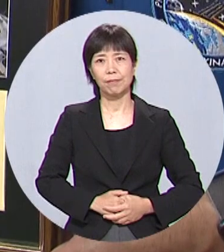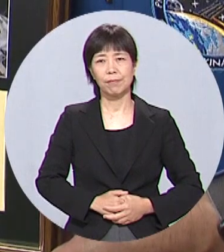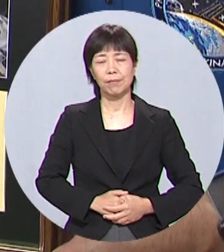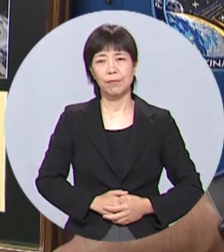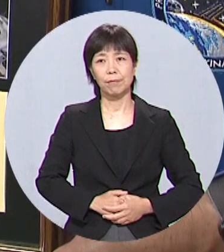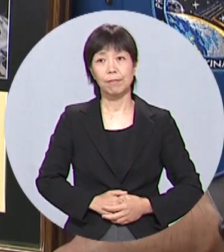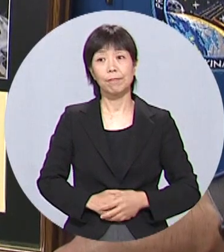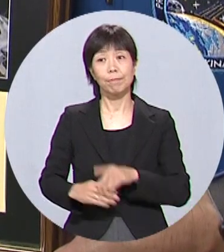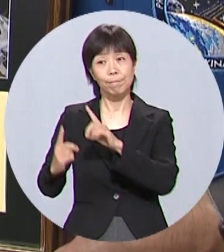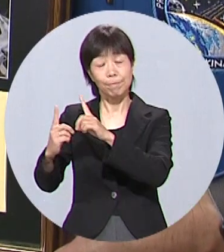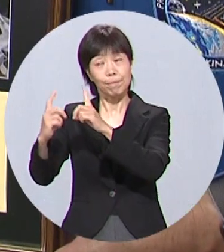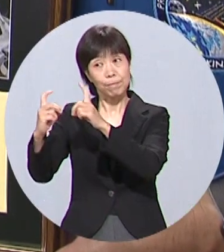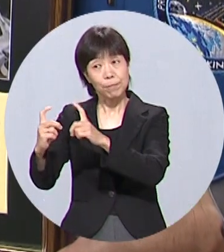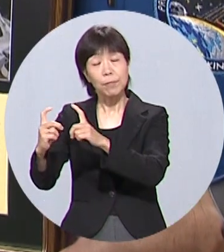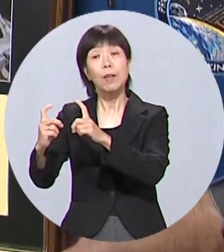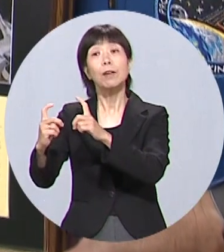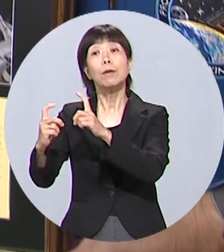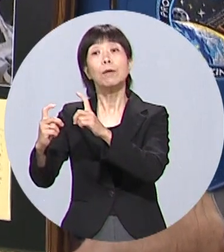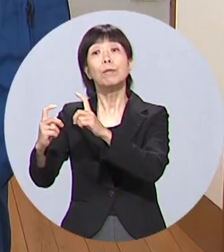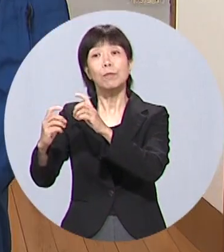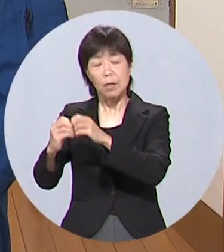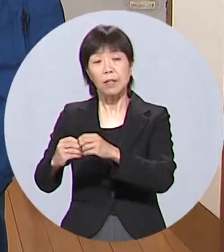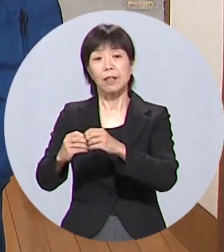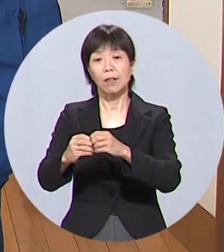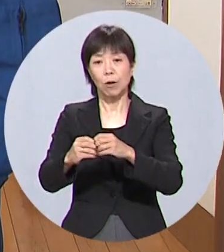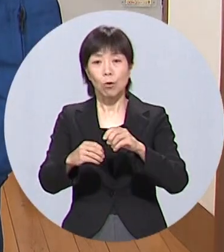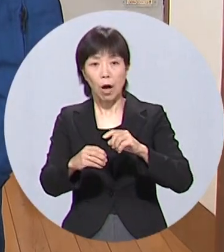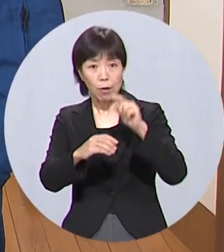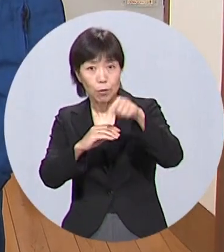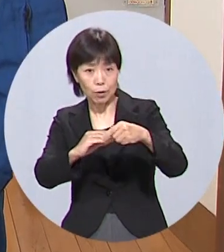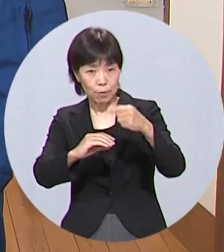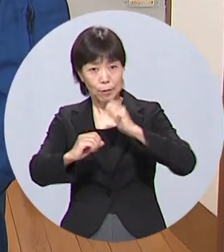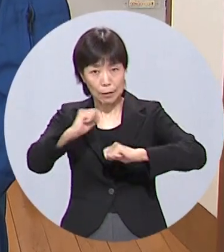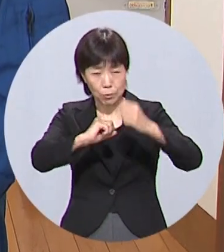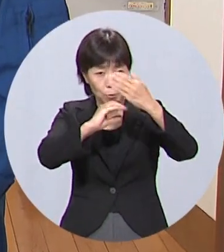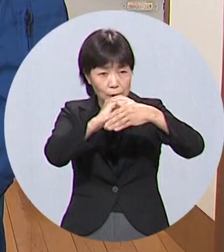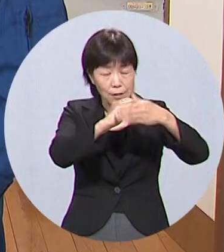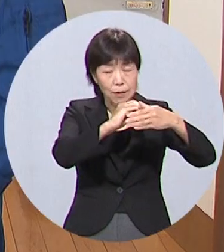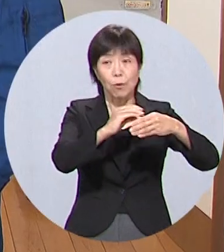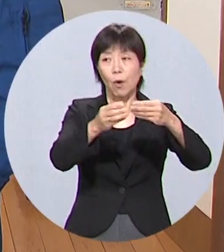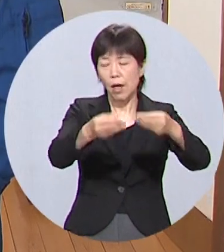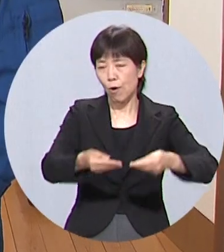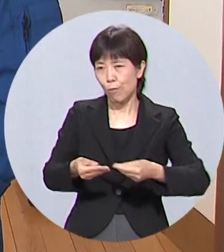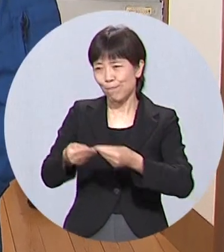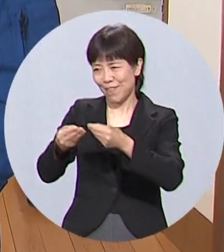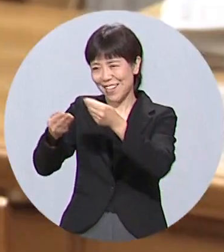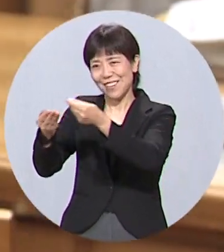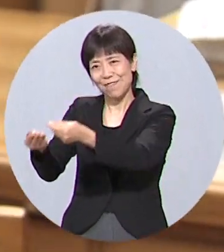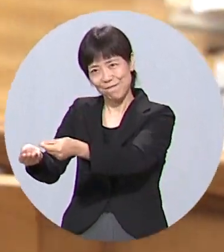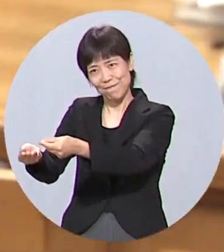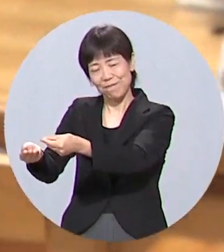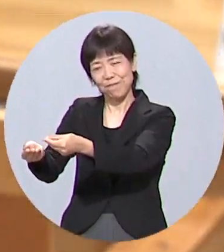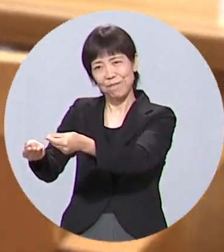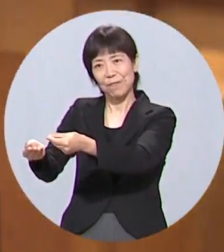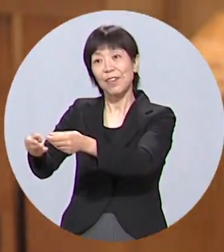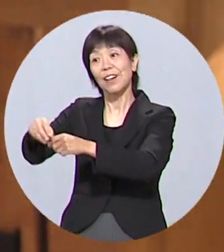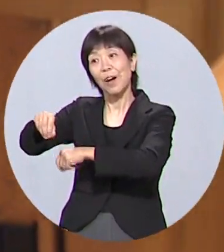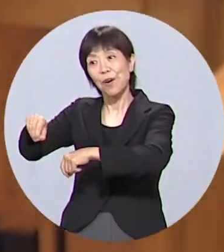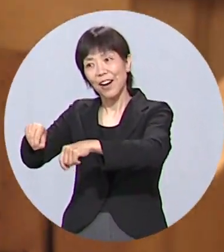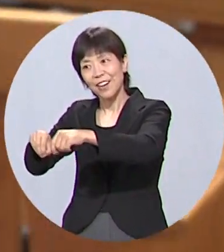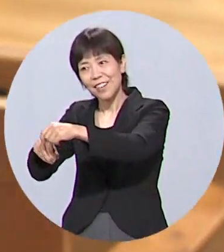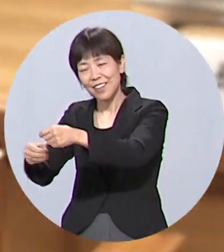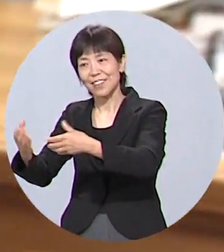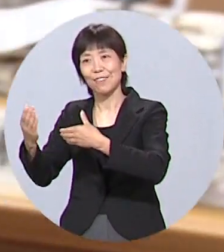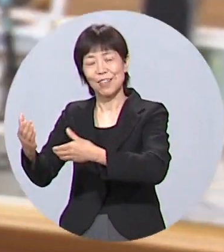表敬訪問したこの日は、船外活動の様子を収めた記念パネルを大野知事にプレゼント。知事から